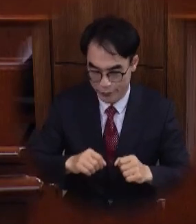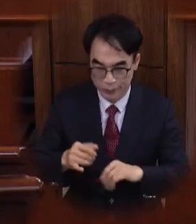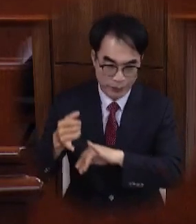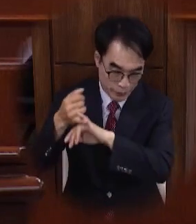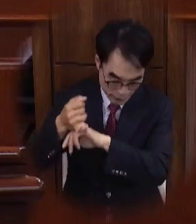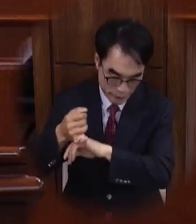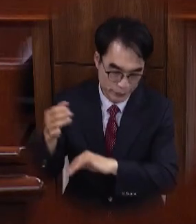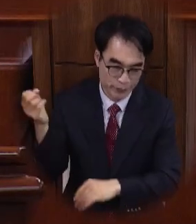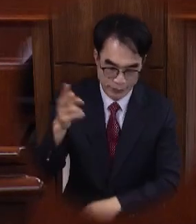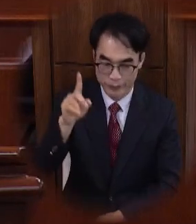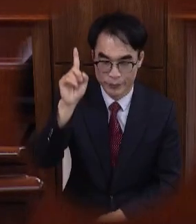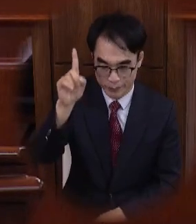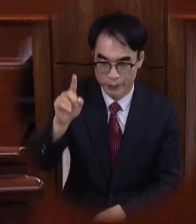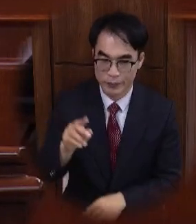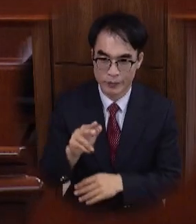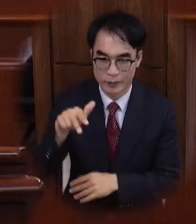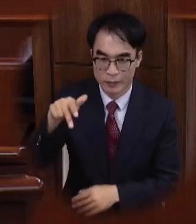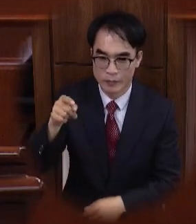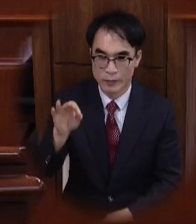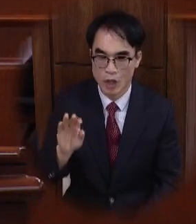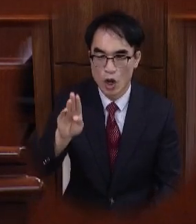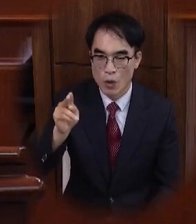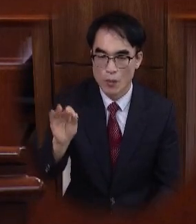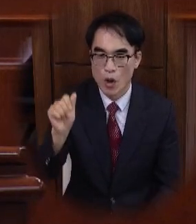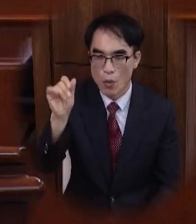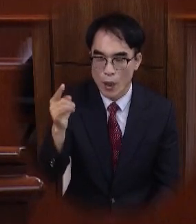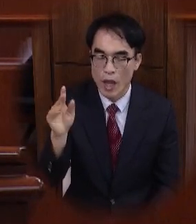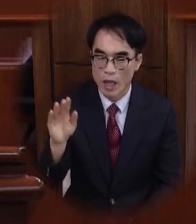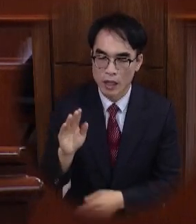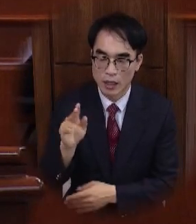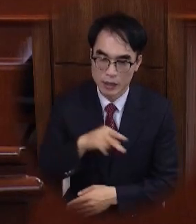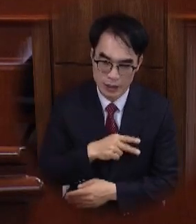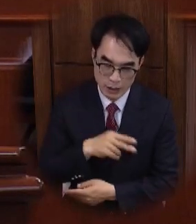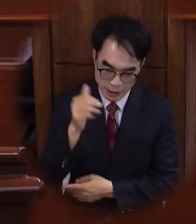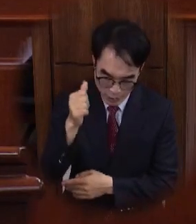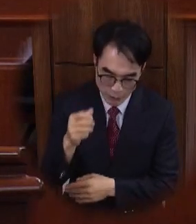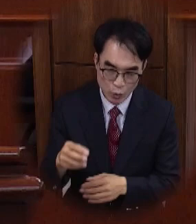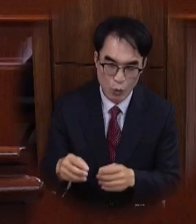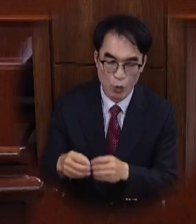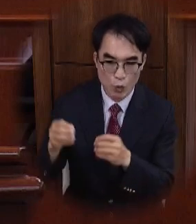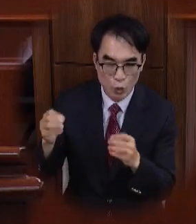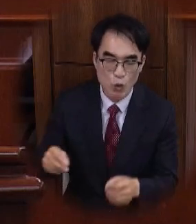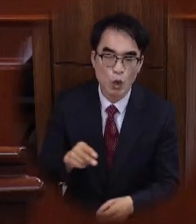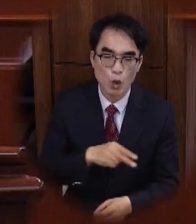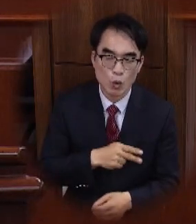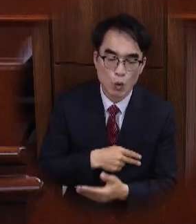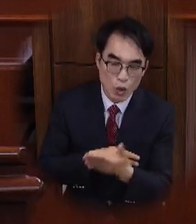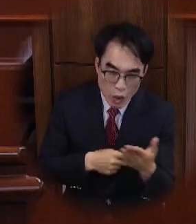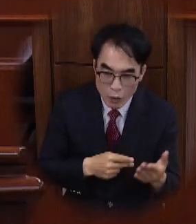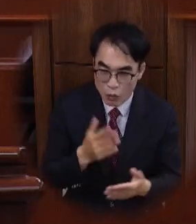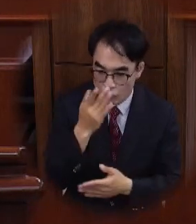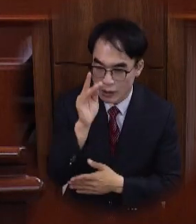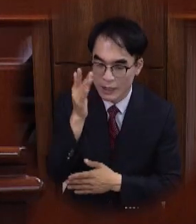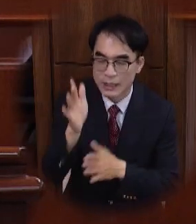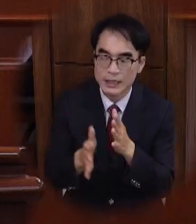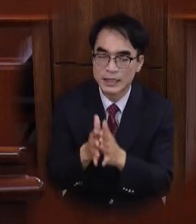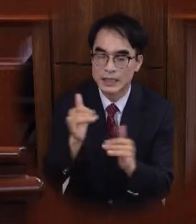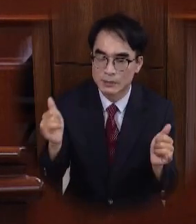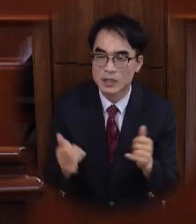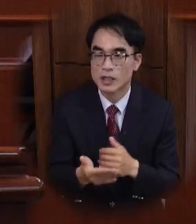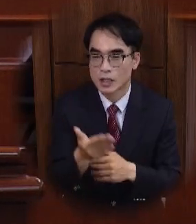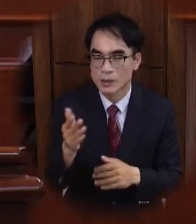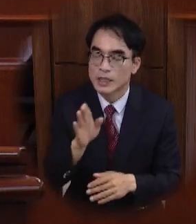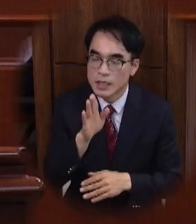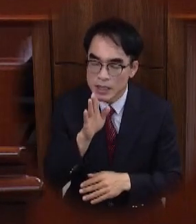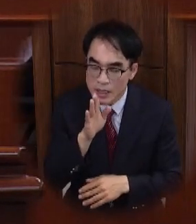다시 한번 정병의 의장님을 비롯한 동료 의원님들과 순천 시민분들께